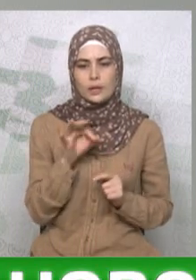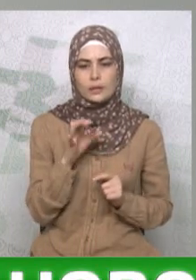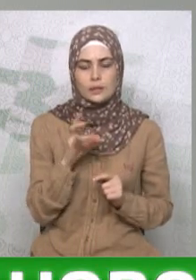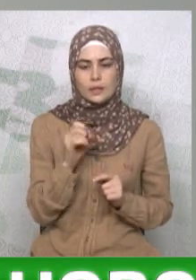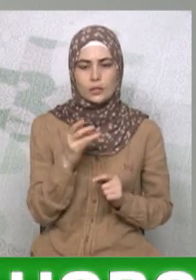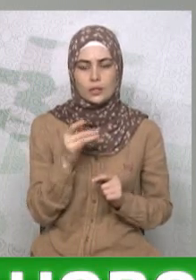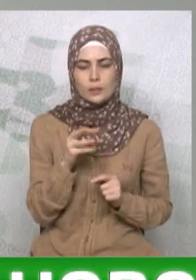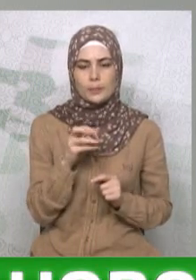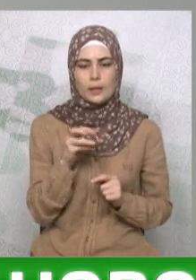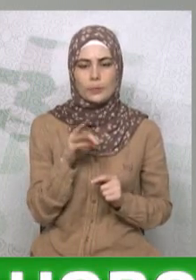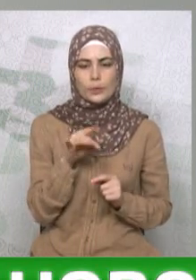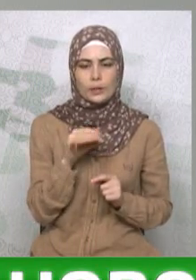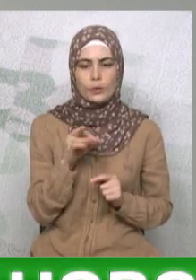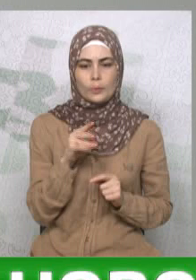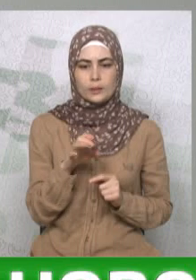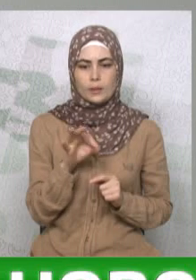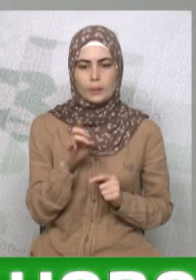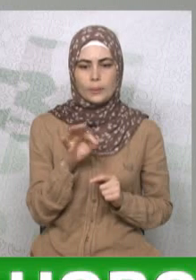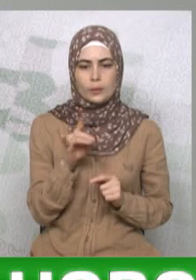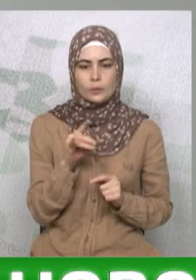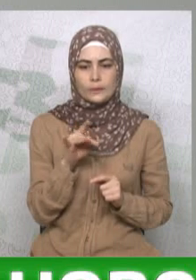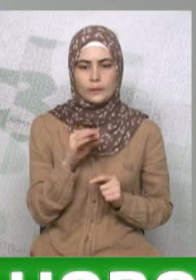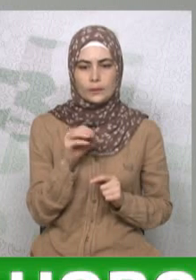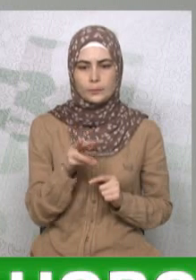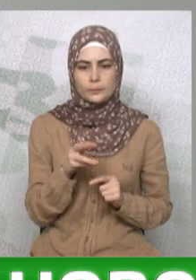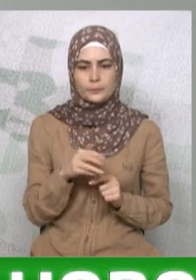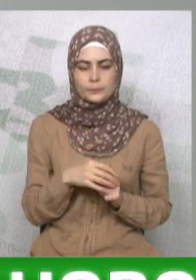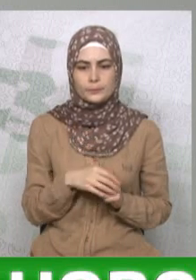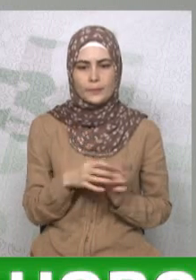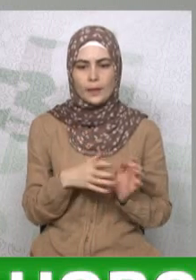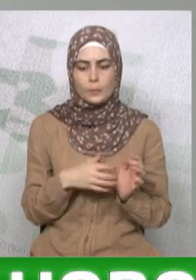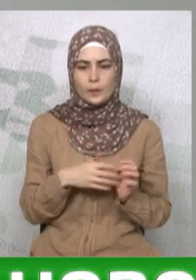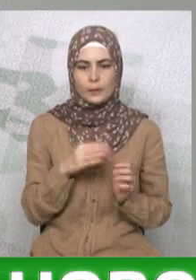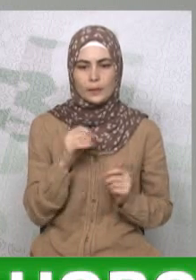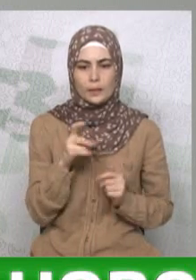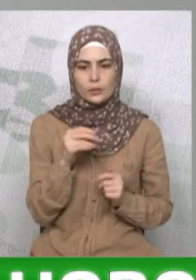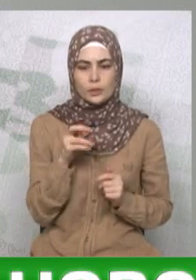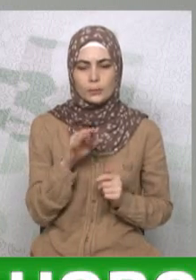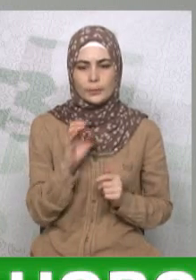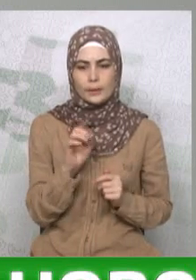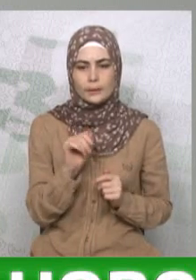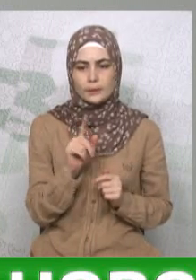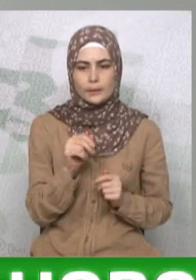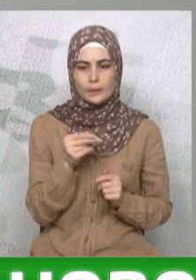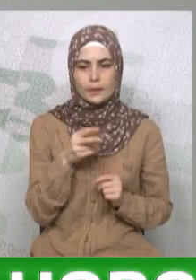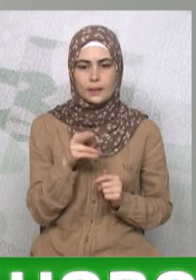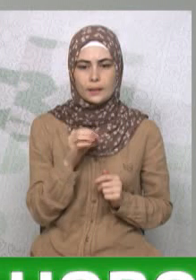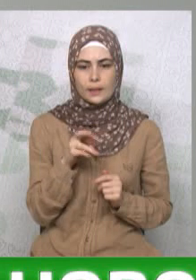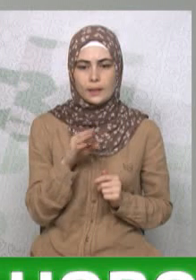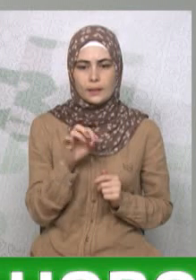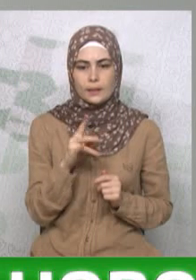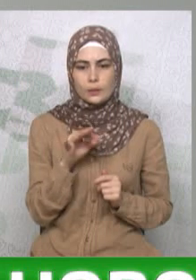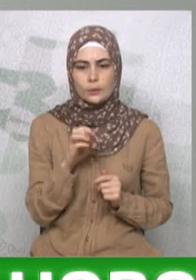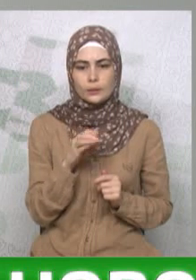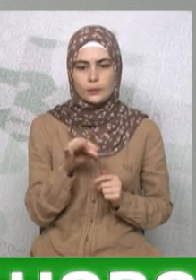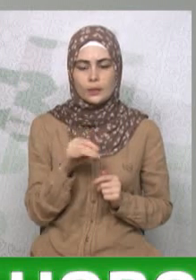комплекса оборудованием, а также именно необходимой технической базой для осуществления деятельности